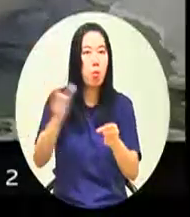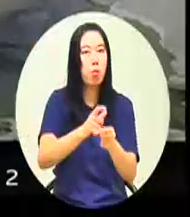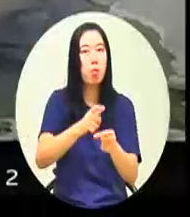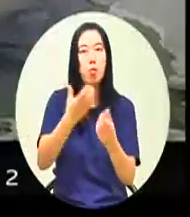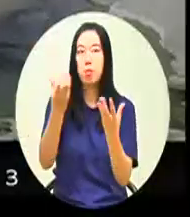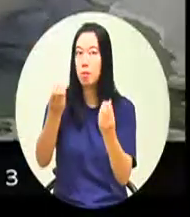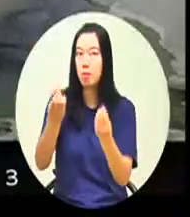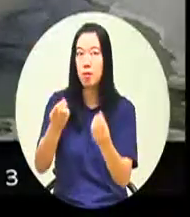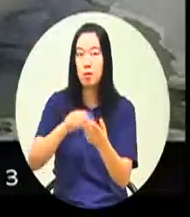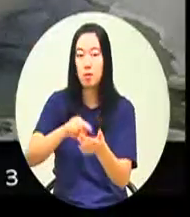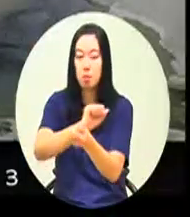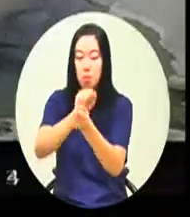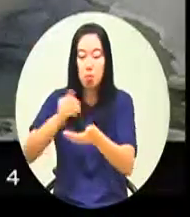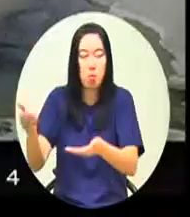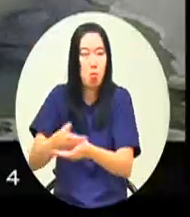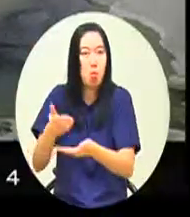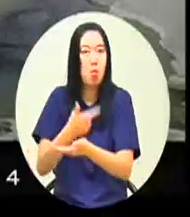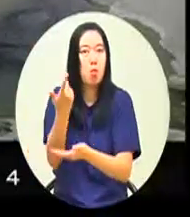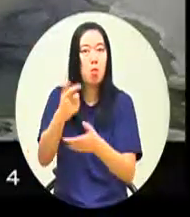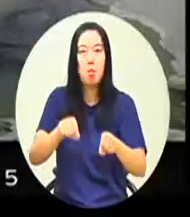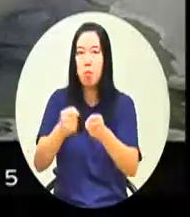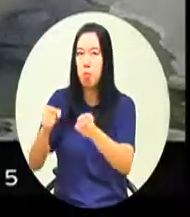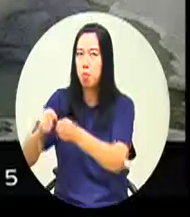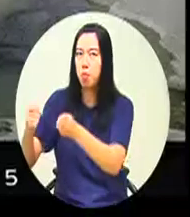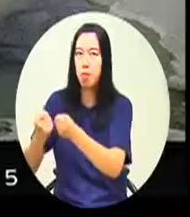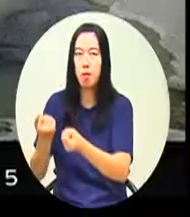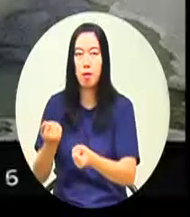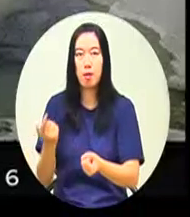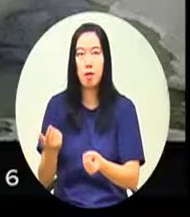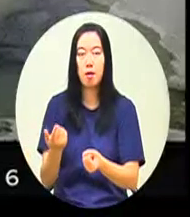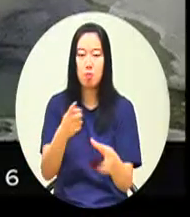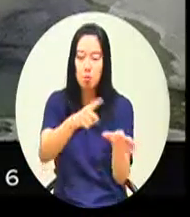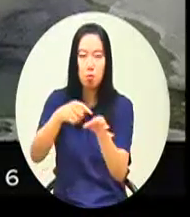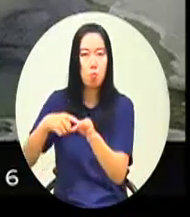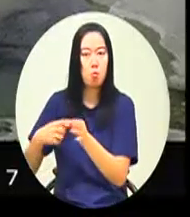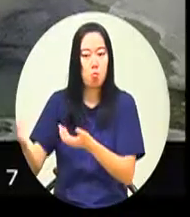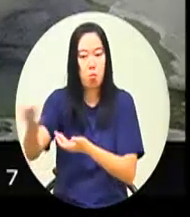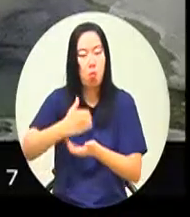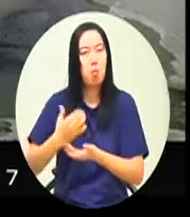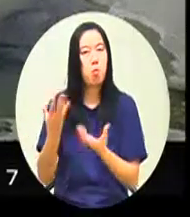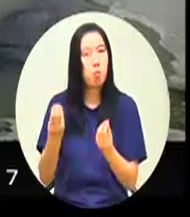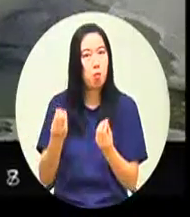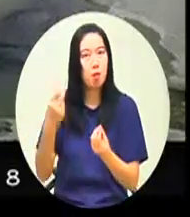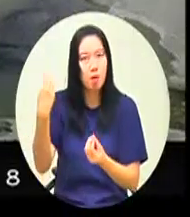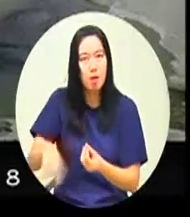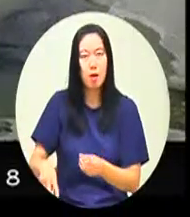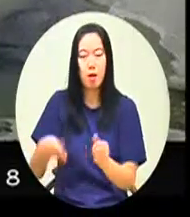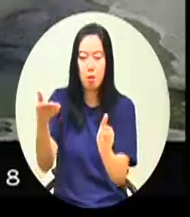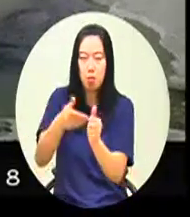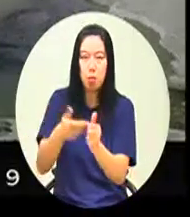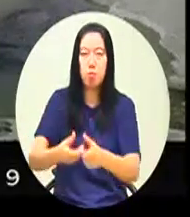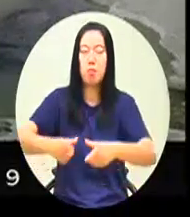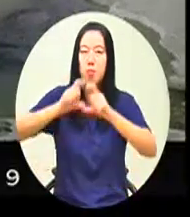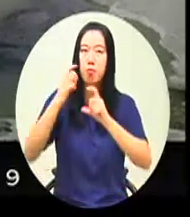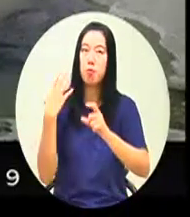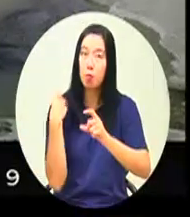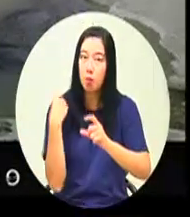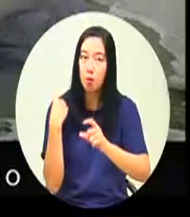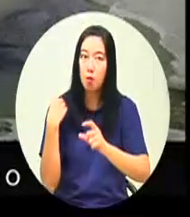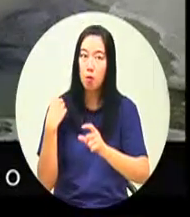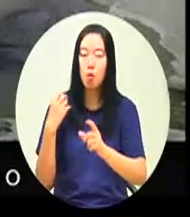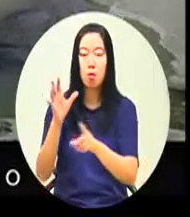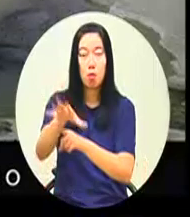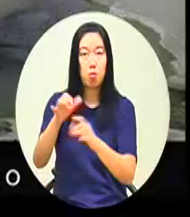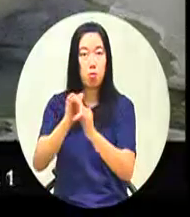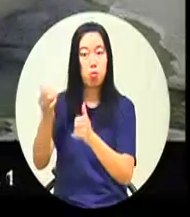都已经木瓜都已经不行了啦，你知道吗？可以说收入是没有了，又还要复耕。据农民告诉我，